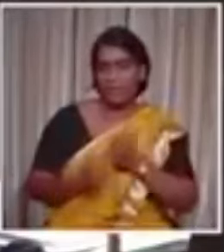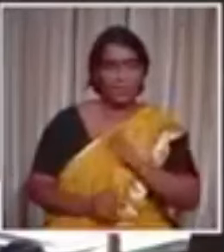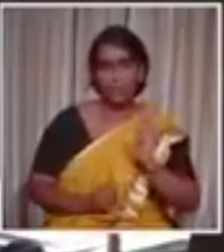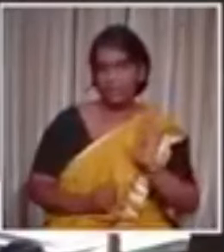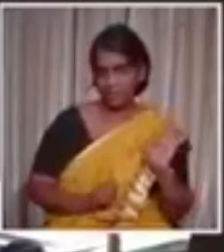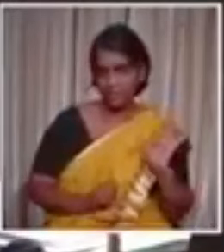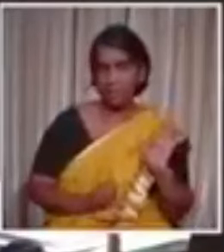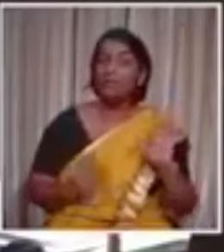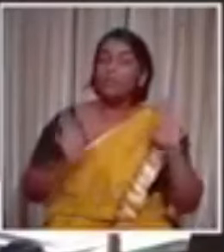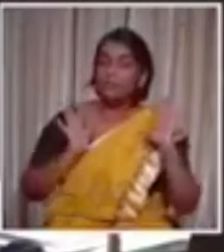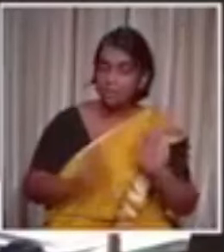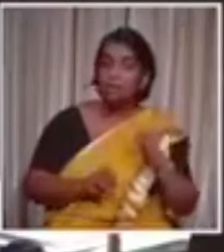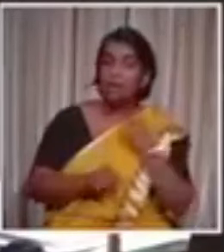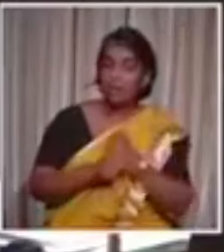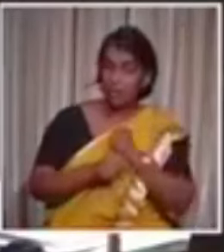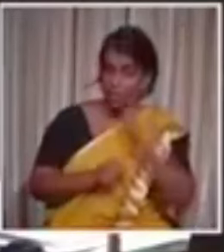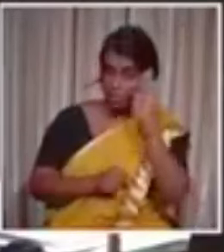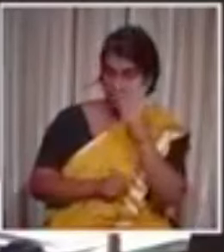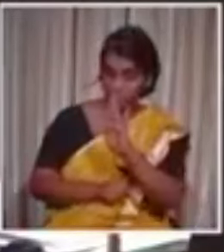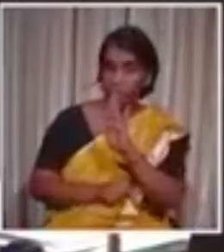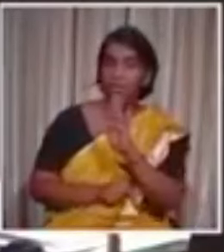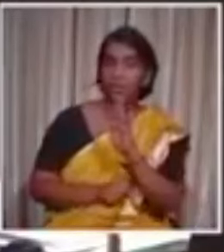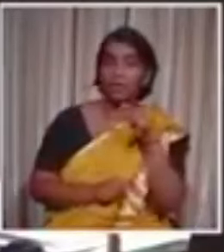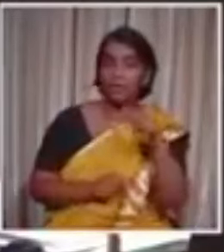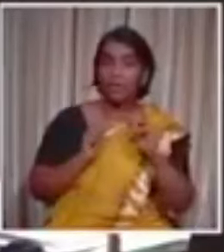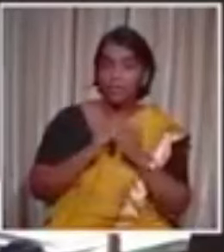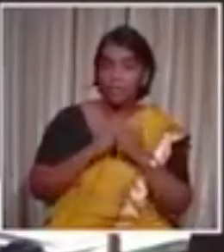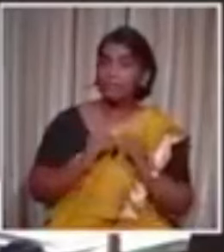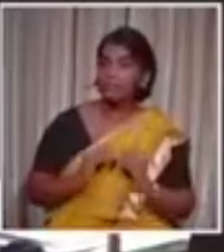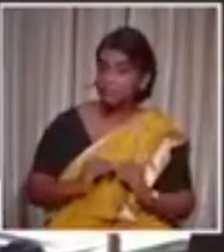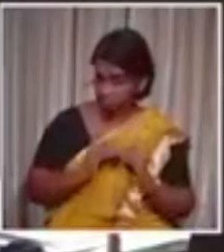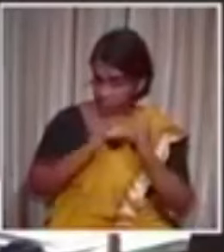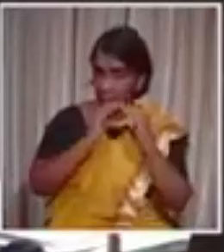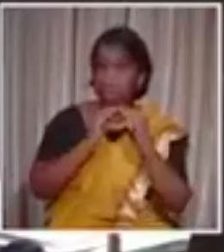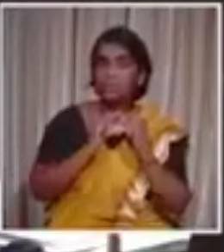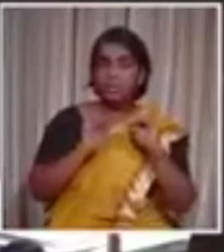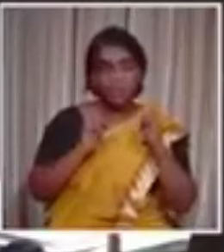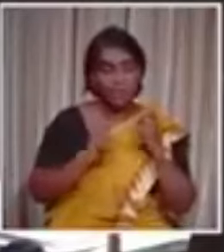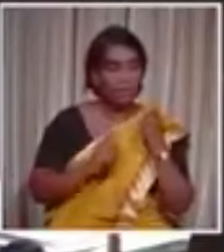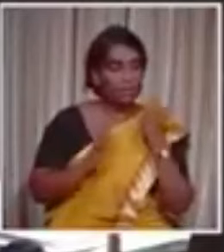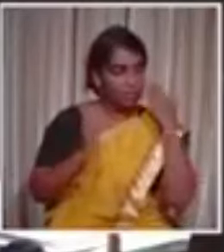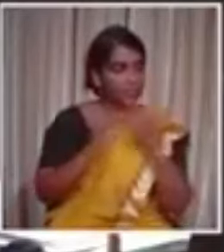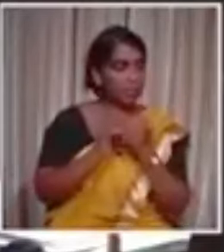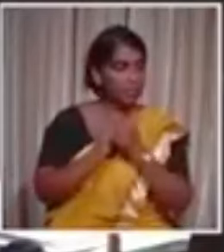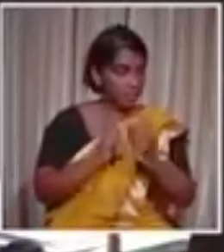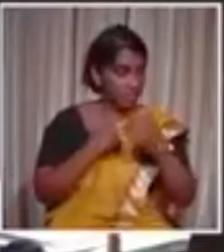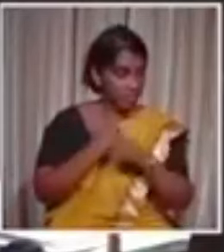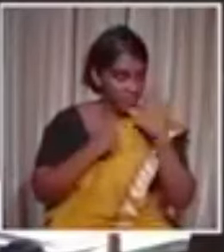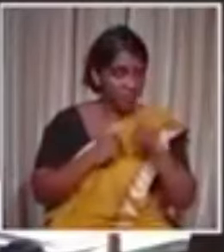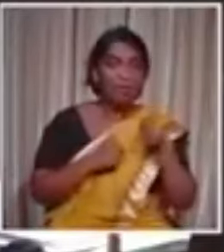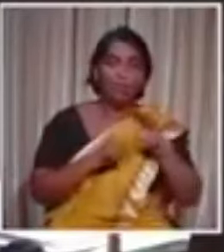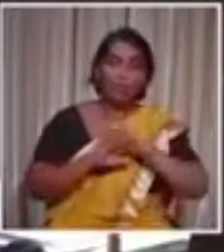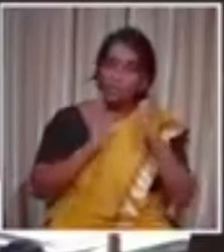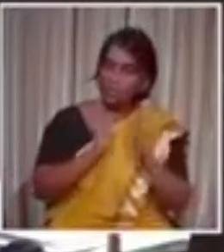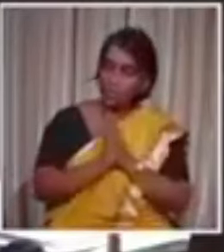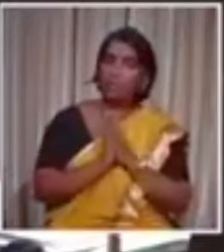නමුත් ආණ්ඩු විසින් මේ අර්බුදයෙන් ගොඩේම සඳහා යම් ආර්ථික වැඩපිළිවෙළක් ඉදිරිපත් කරනවා නම් ඒ